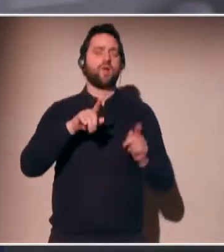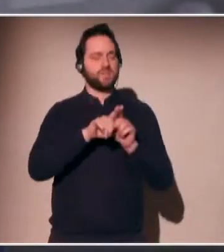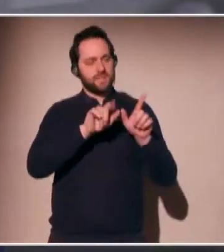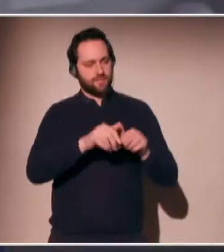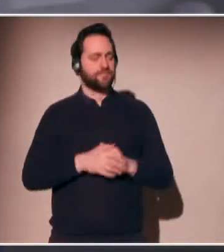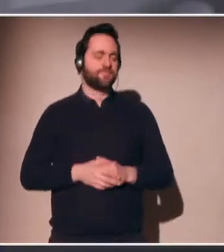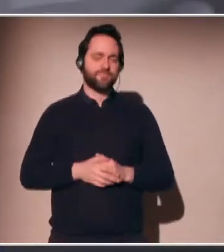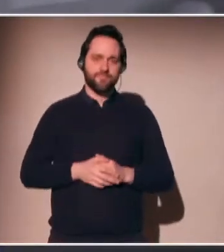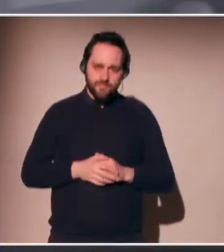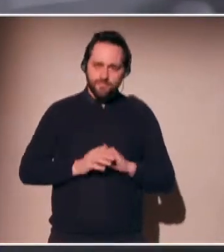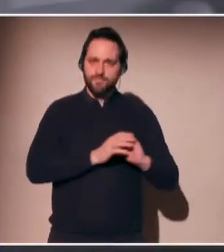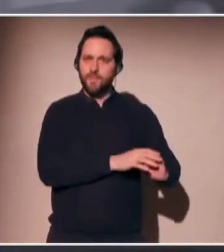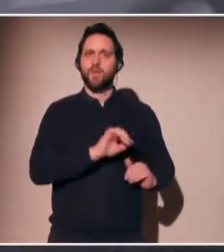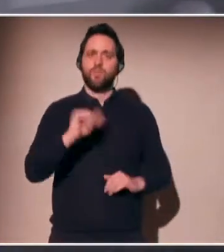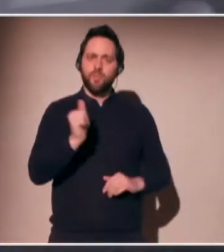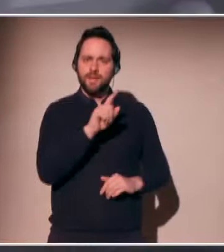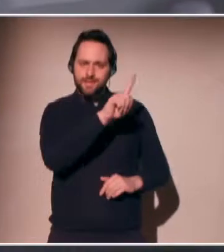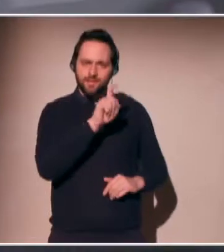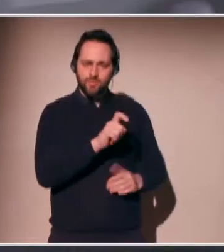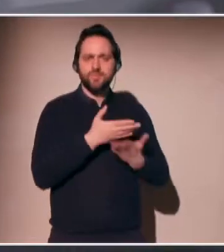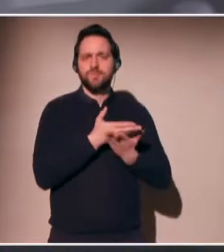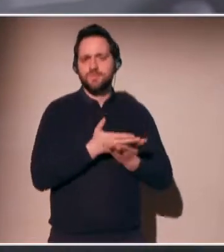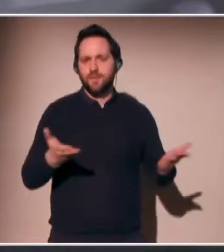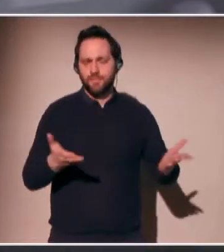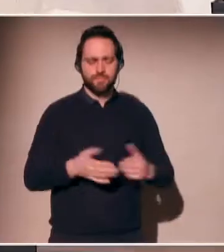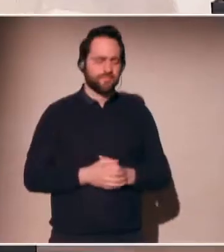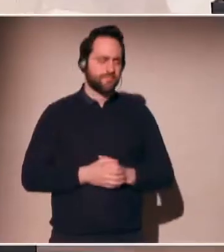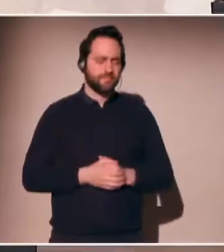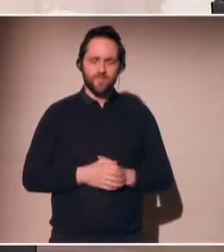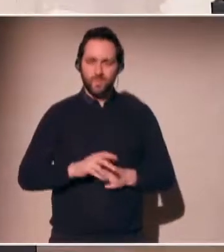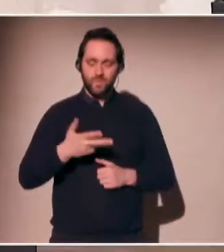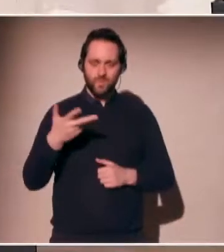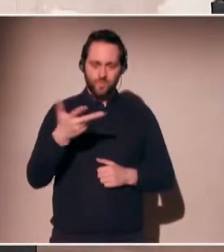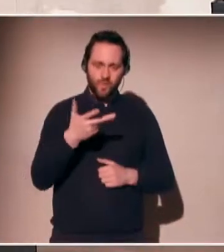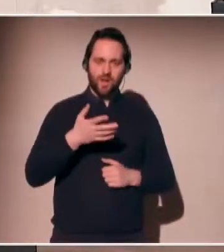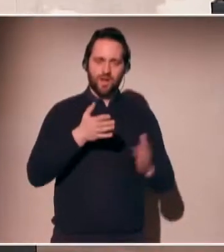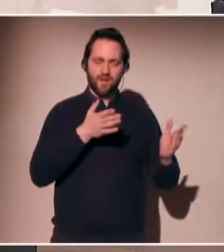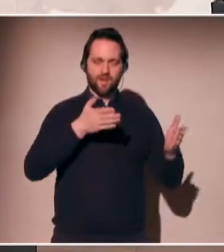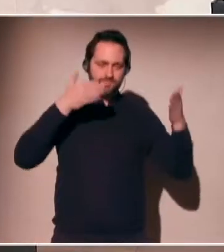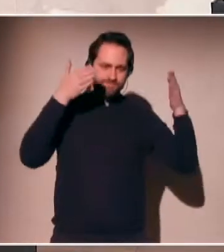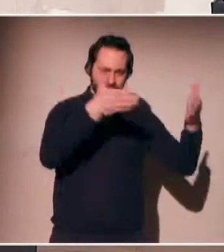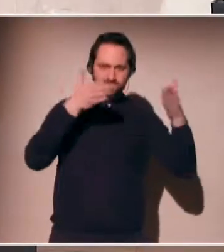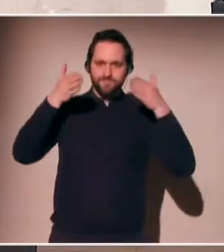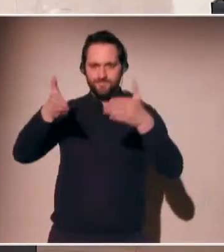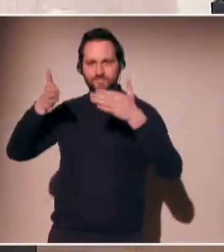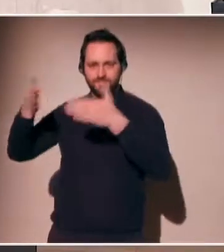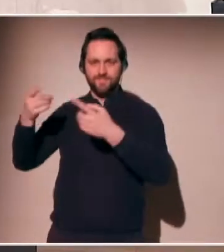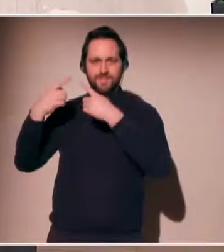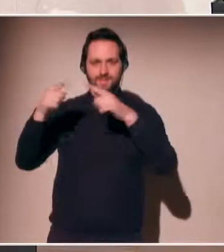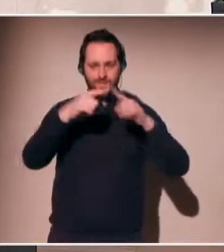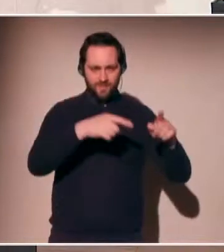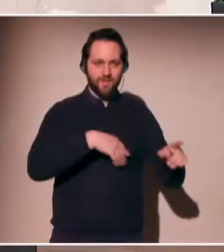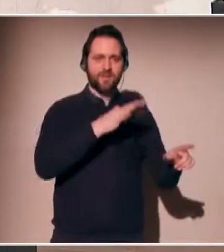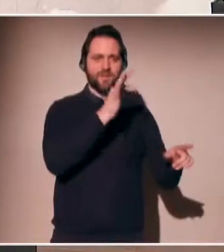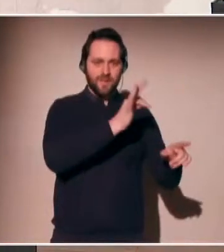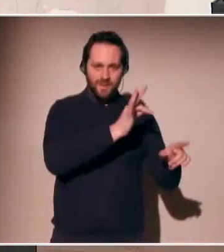simple. Vous représentez tous les trois domaines bien différents en matière d'IA. Fei et Marie-Paul sur la vision,